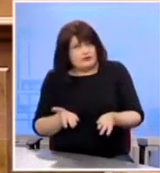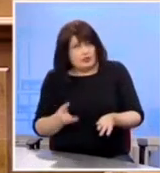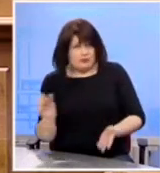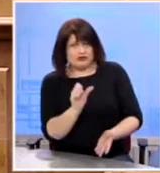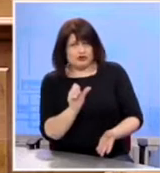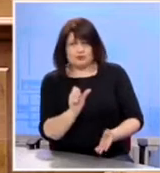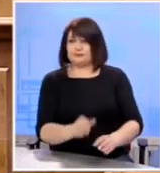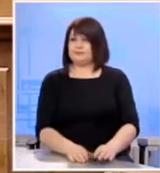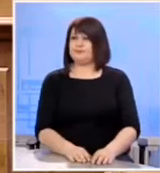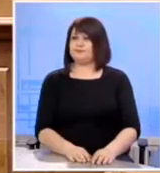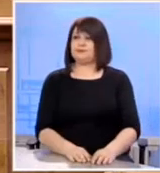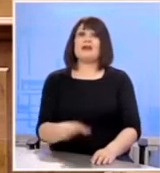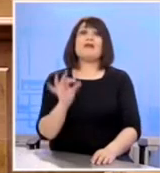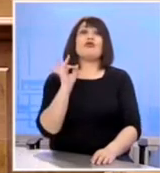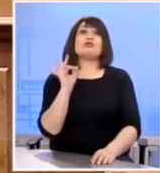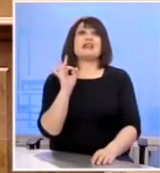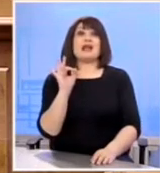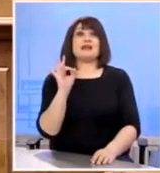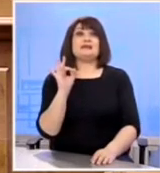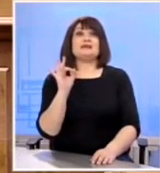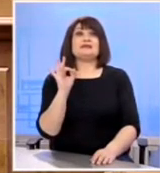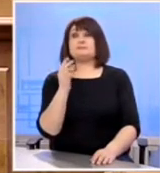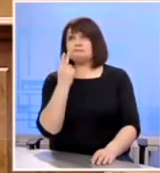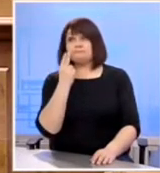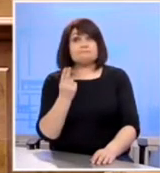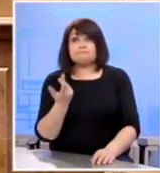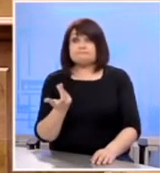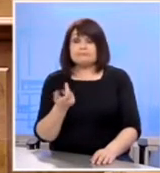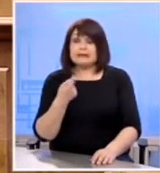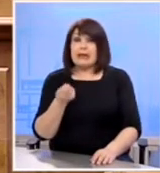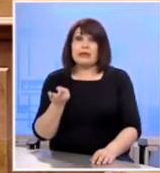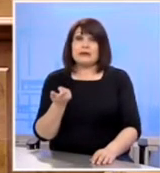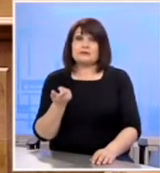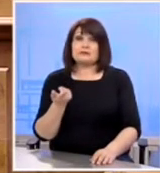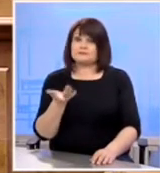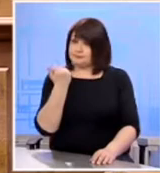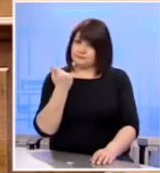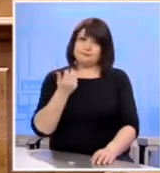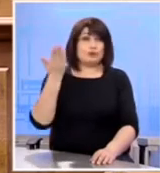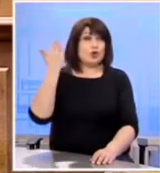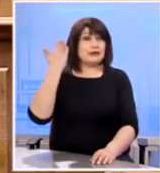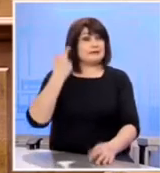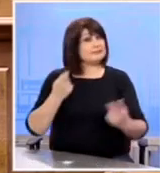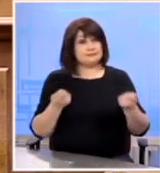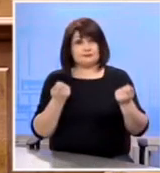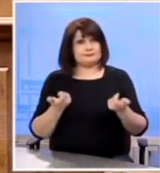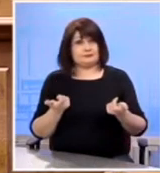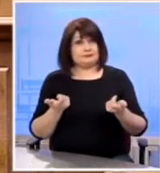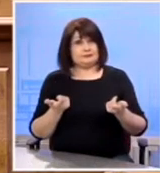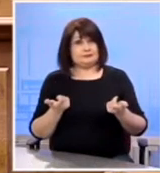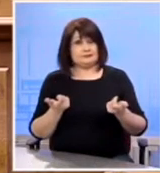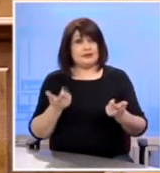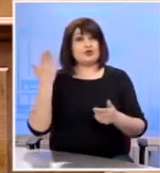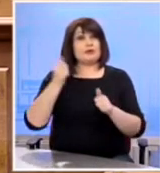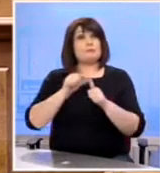Δεν είναι εδώ και ο κύριος Φορτσάκης να μας πει τι ακριβώς έχει συμβεί εκείνες τις μέρες και εκείνους τους